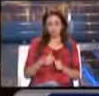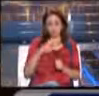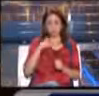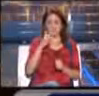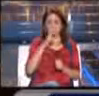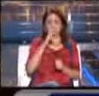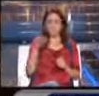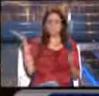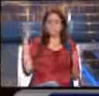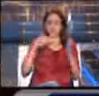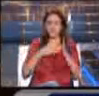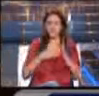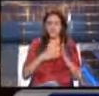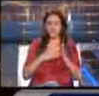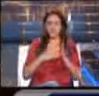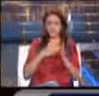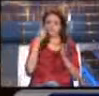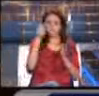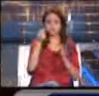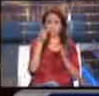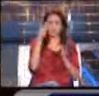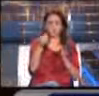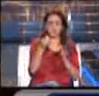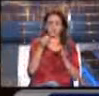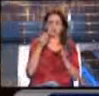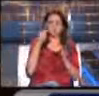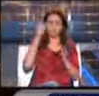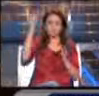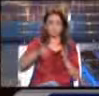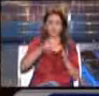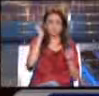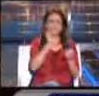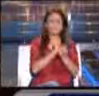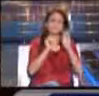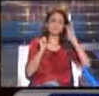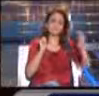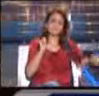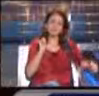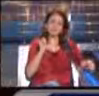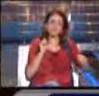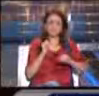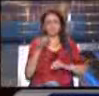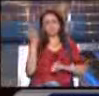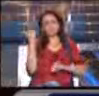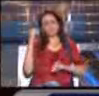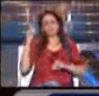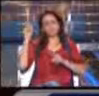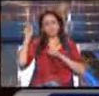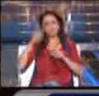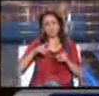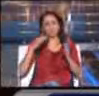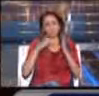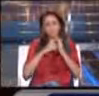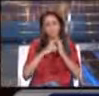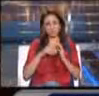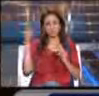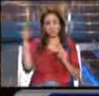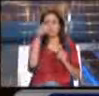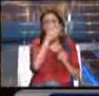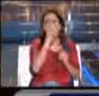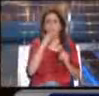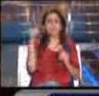عايزين نيجي في الاخر نلم لنا 20 30 واحد ونحطهم في السجن. الكلام ده من يوميها 20 30 واحد يقول لك هم دول،